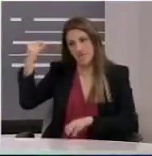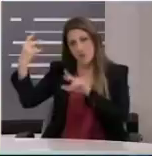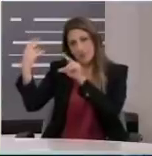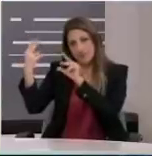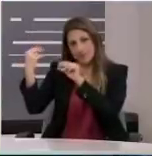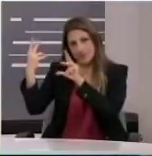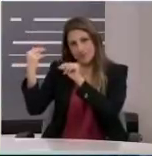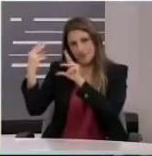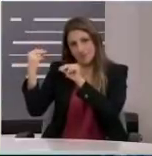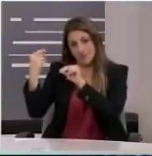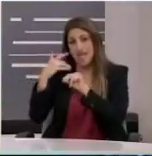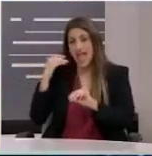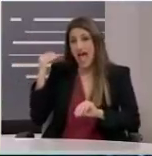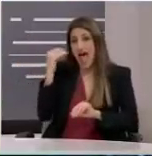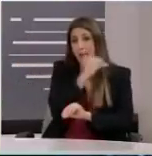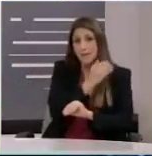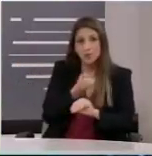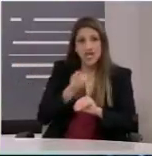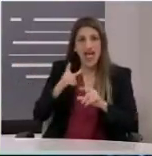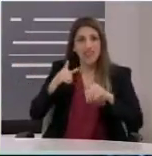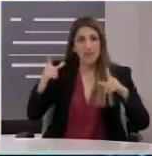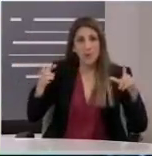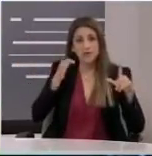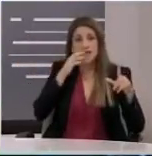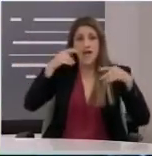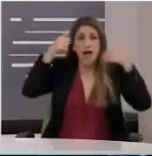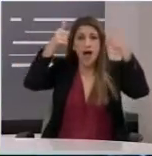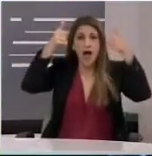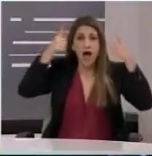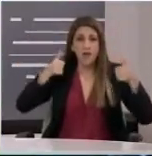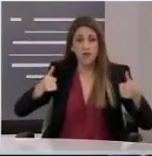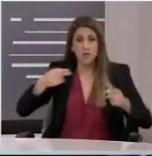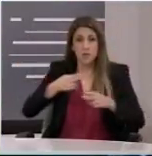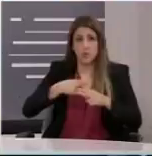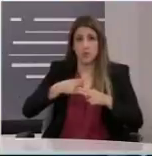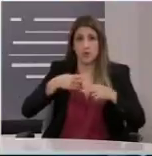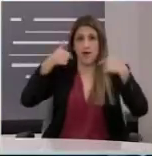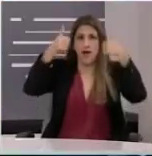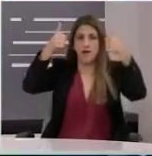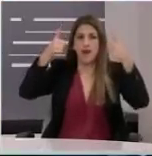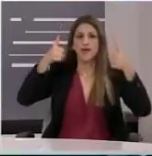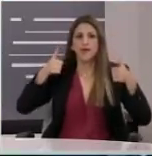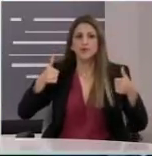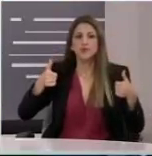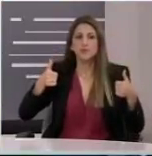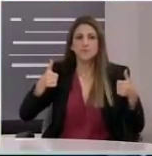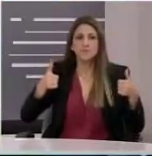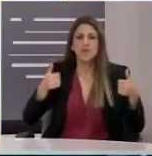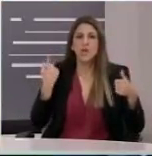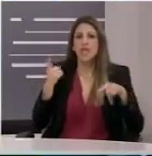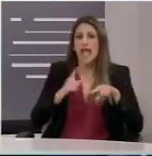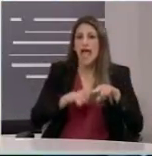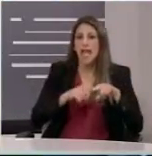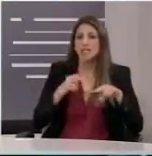όπου σπεύσατε να ανακοινώσετε με επίσημη ανακοίνωσή σας ότι ο